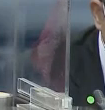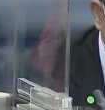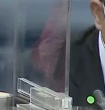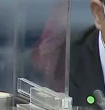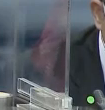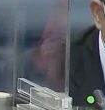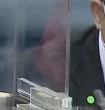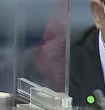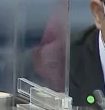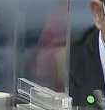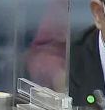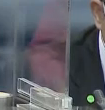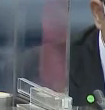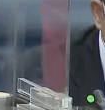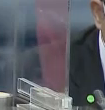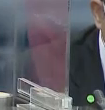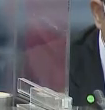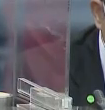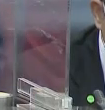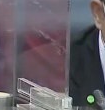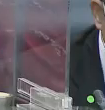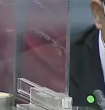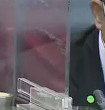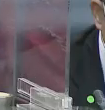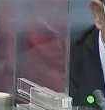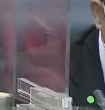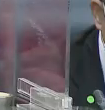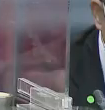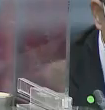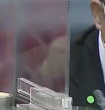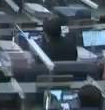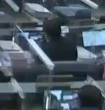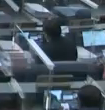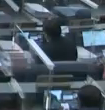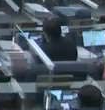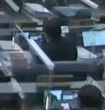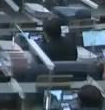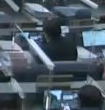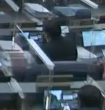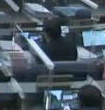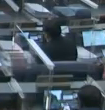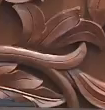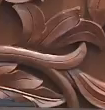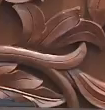berkenaan untuk makluman yang Roommate Makasih banyak bro se-bekasi hormat menteri pengajian Ting